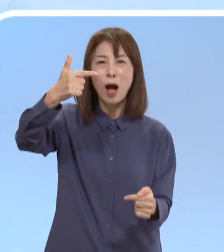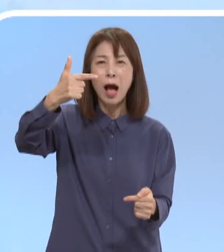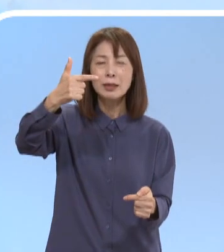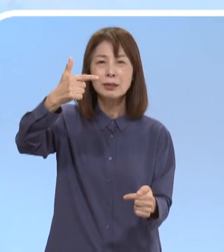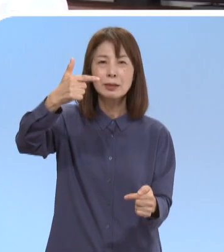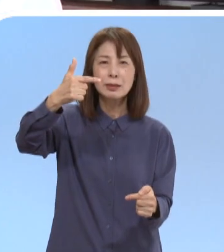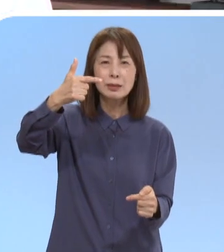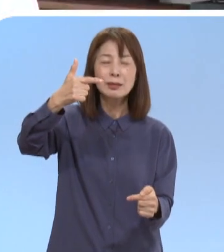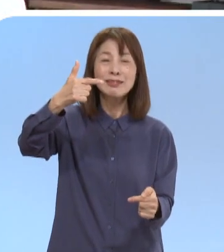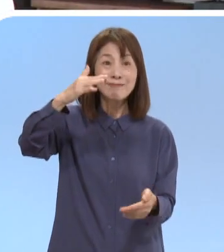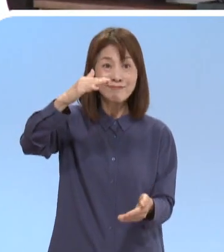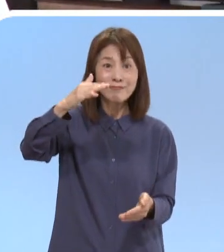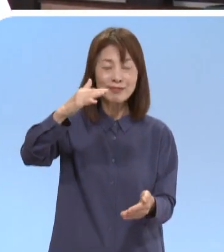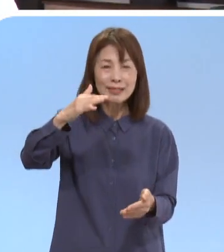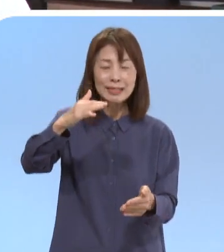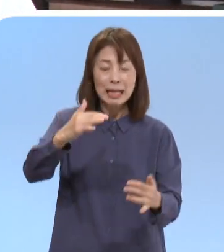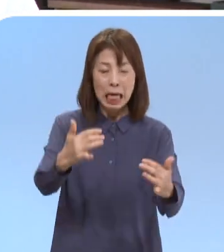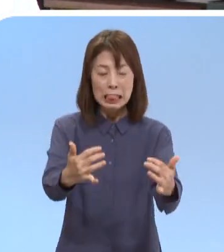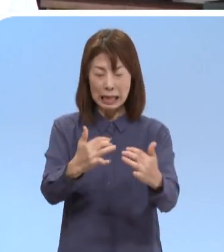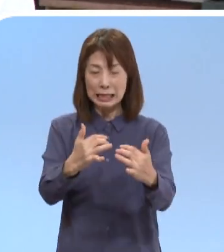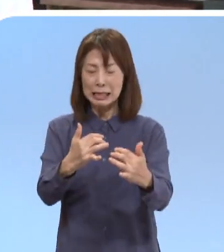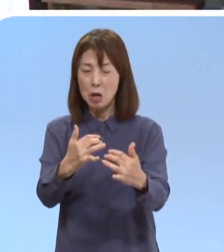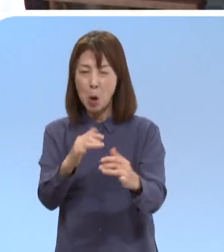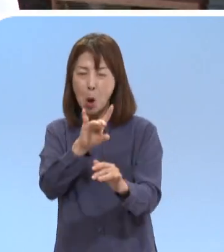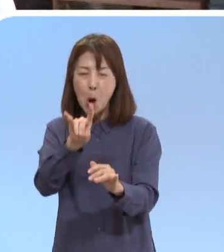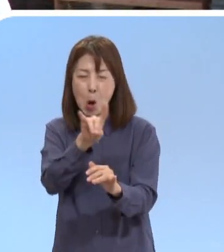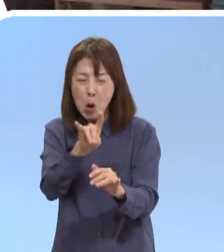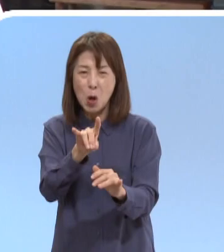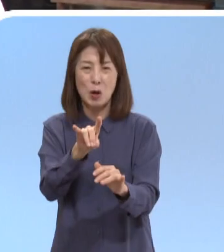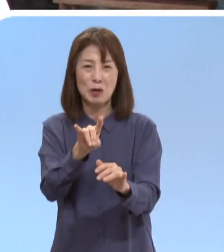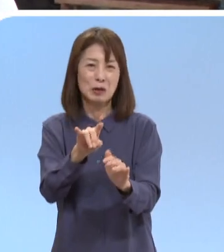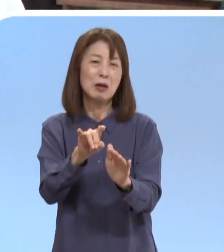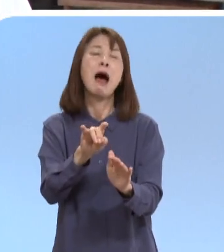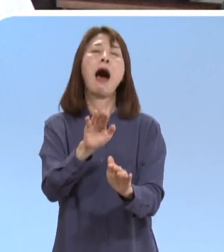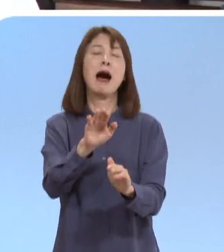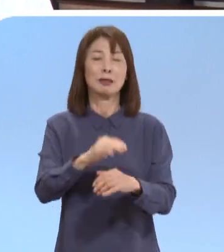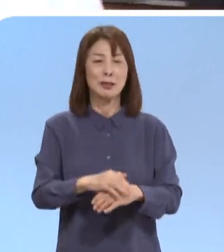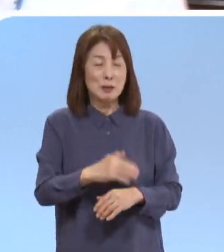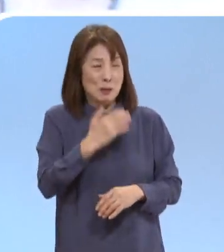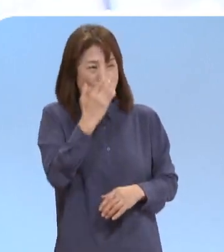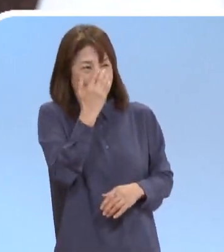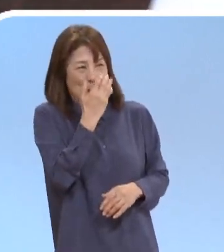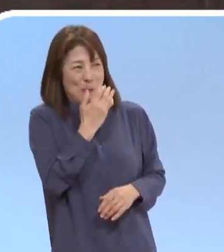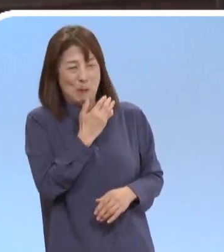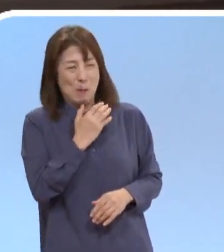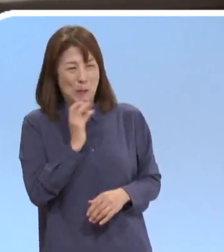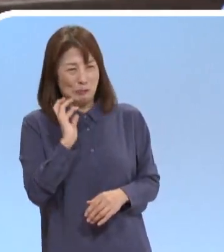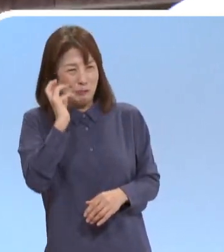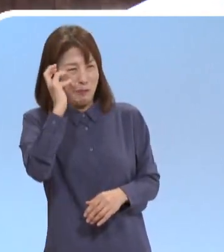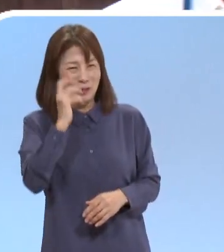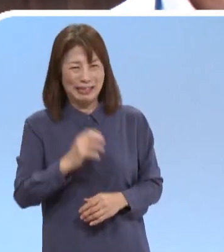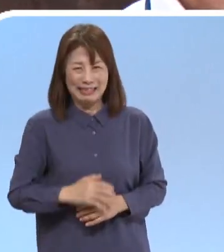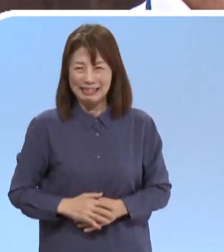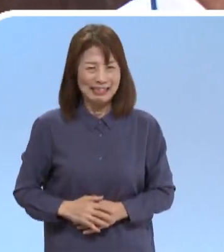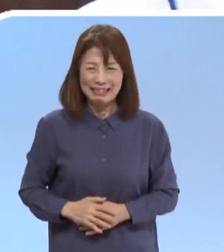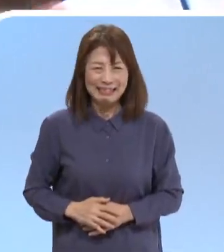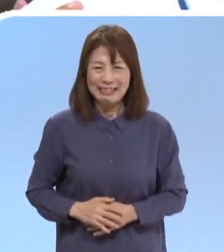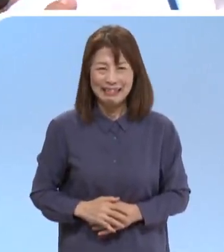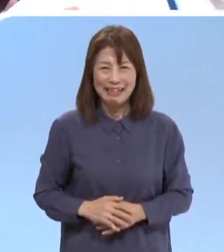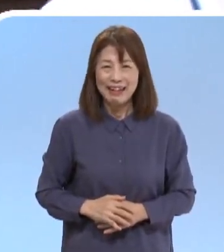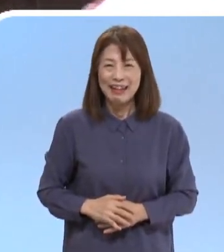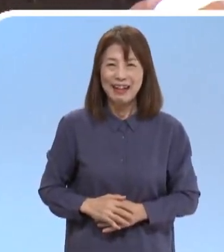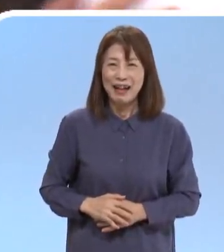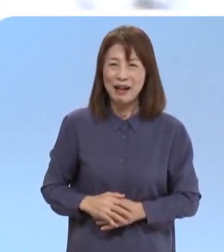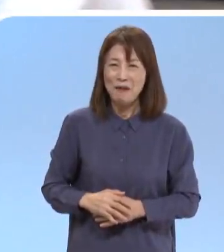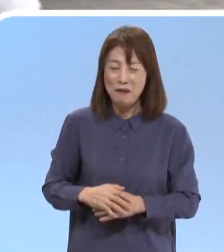。敵を混乱させる効果があると思われますね。 ゾクゾクするぜそんな、め